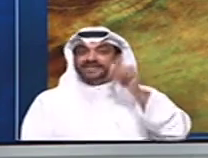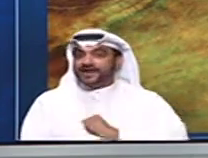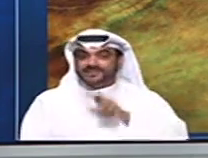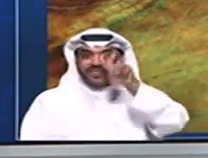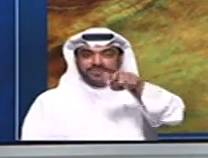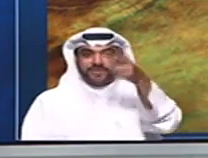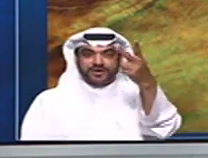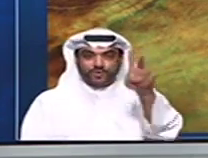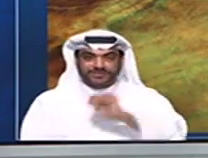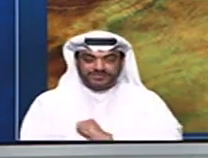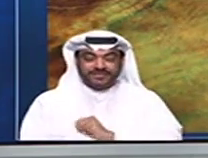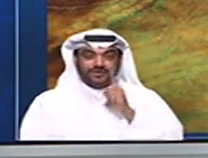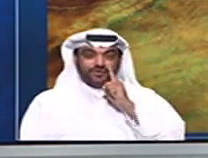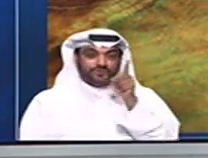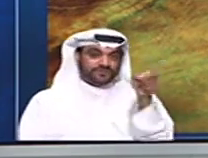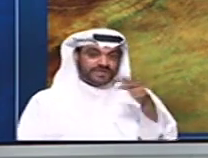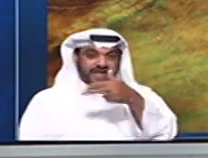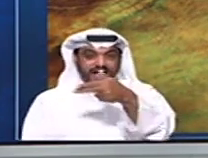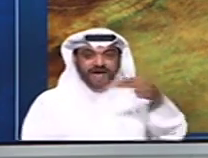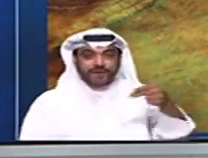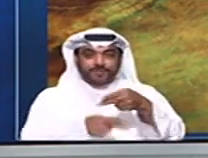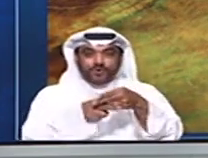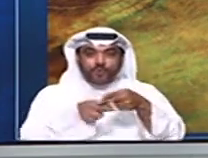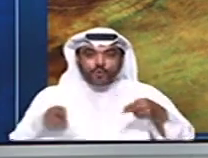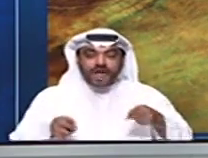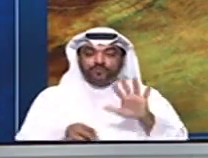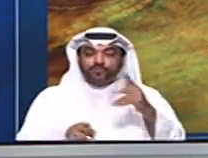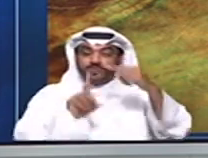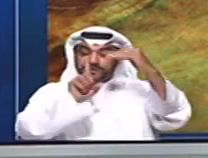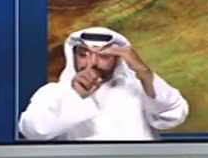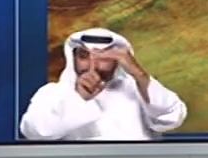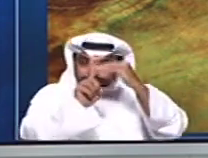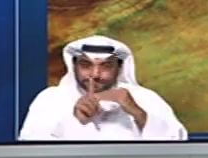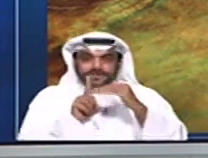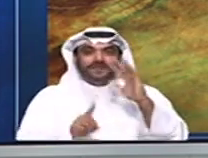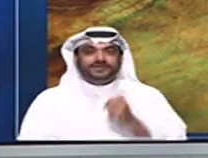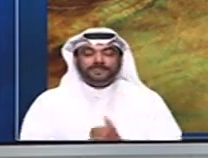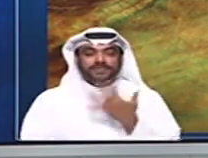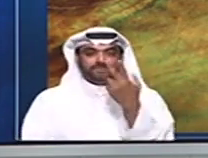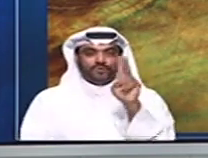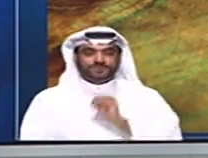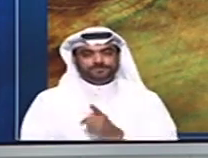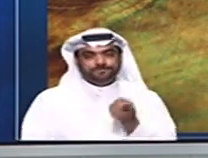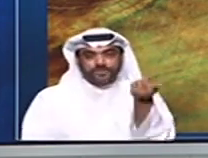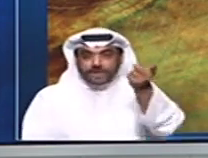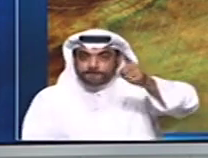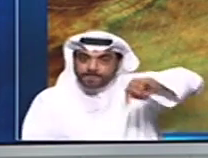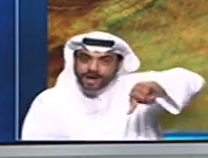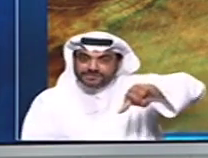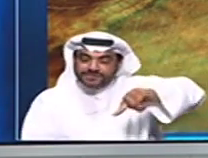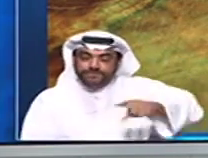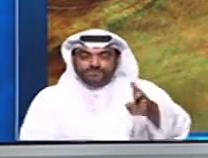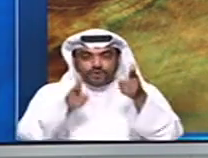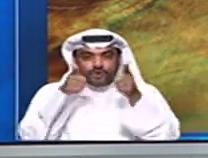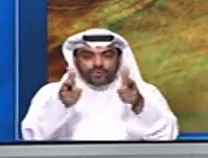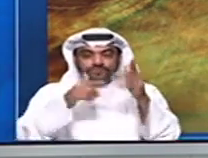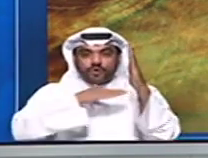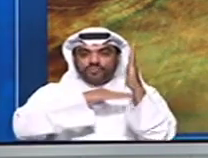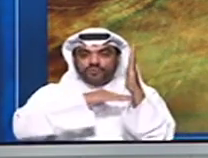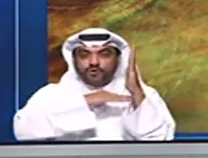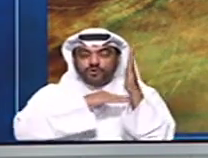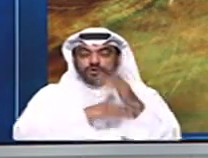مئوية، السالم والشقاية انخفاض نسبي قد تصل إلى 25 درجة مئوية. باكر الظهر طقس حار والرياح شمالية إلى شمالية